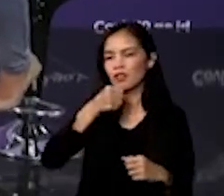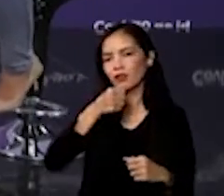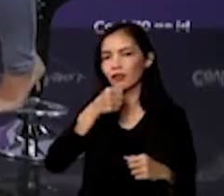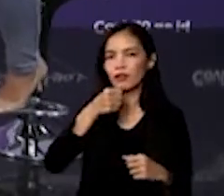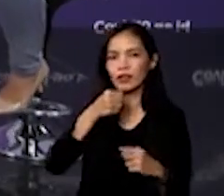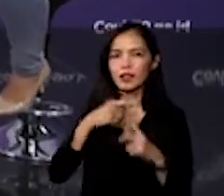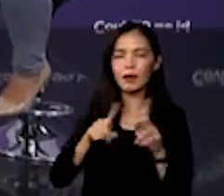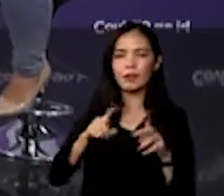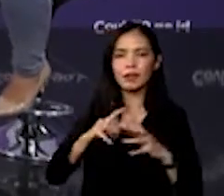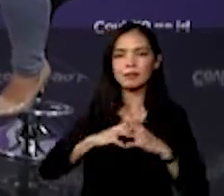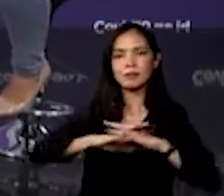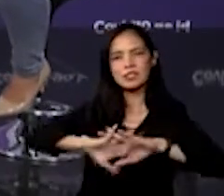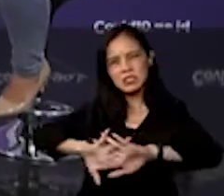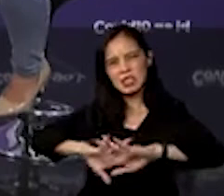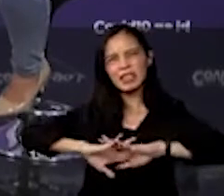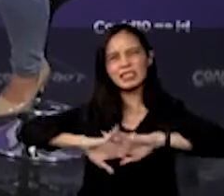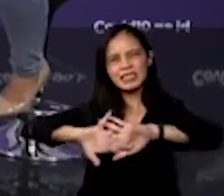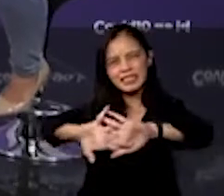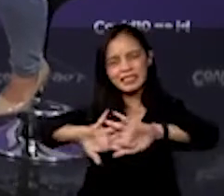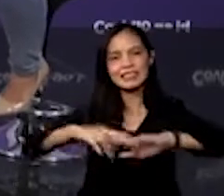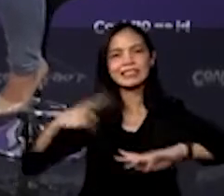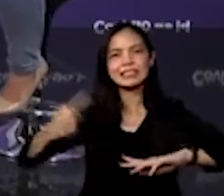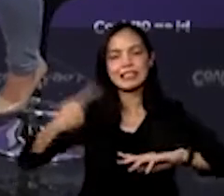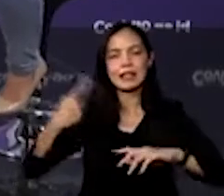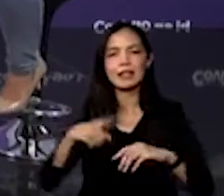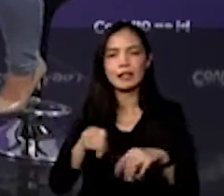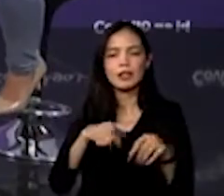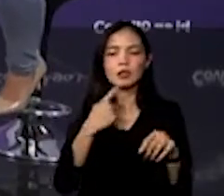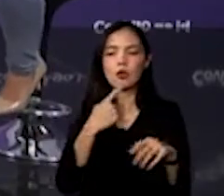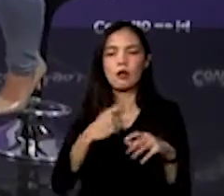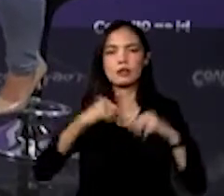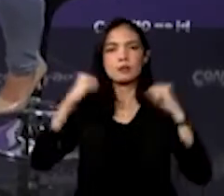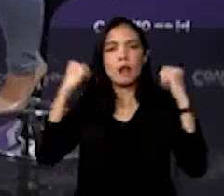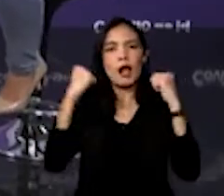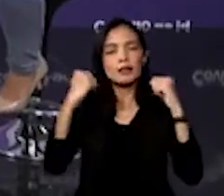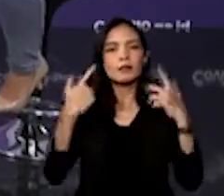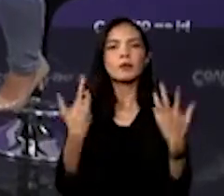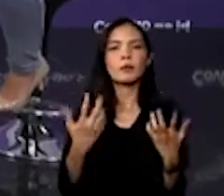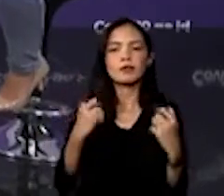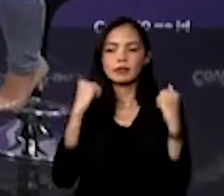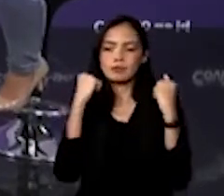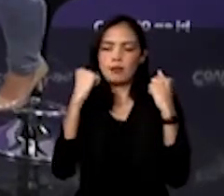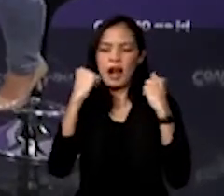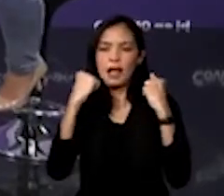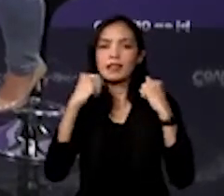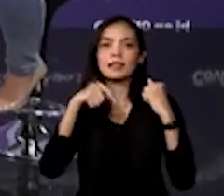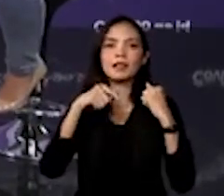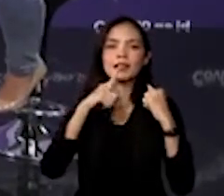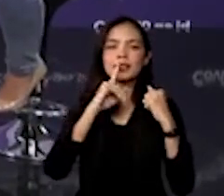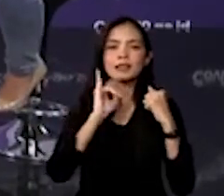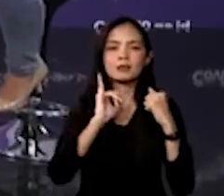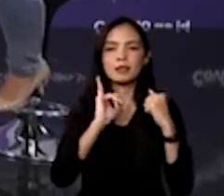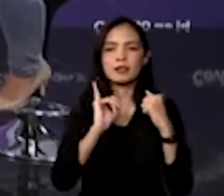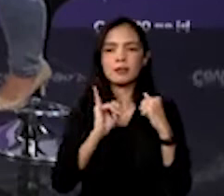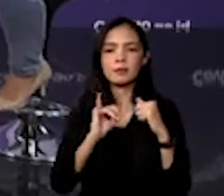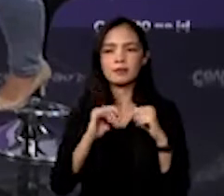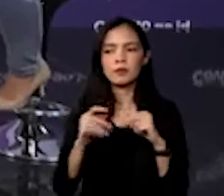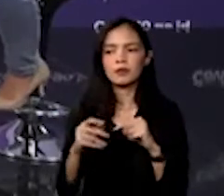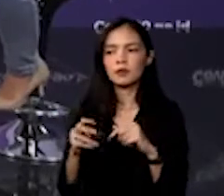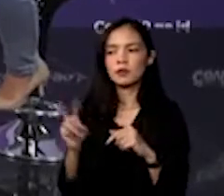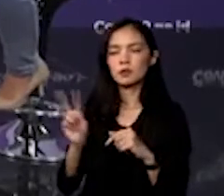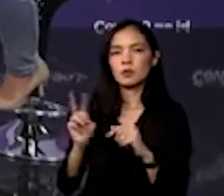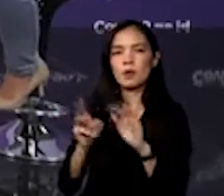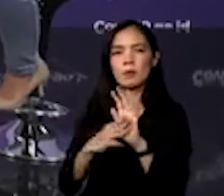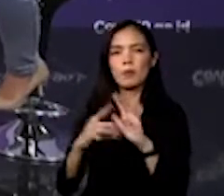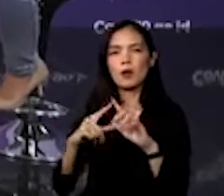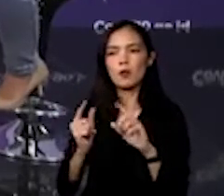strching dok nah ini berkaitan dengan semangat Bagaimana cara menumbuhkan semangat baik dari Maulana sama Idris apalagi tadi sudah